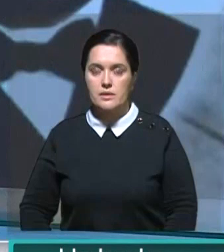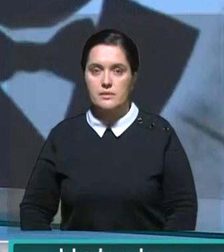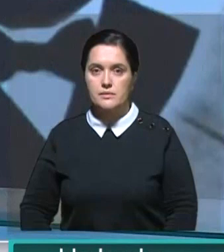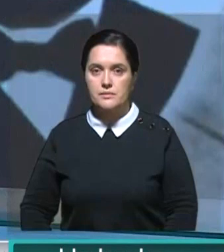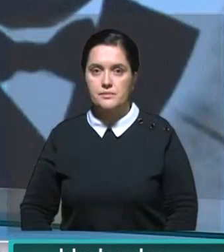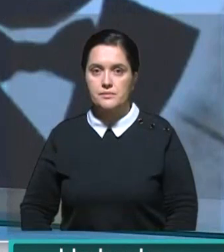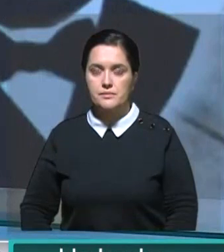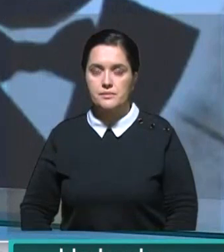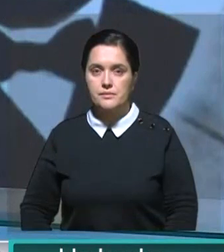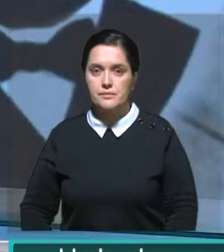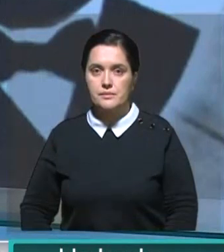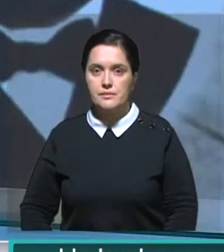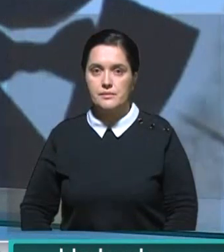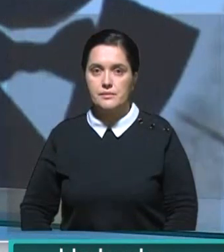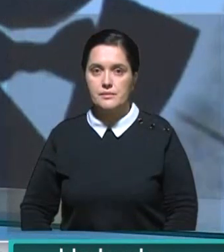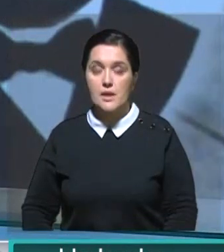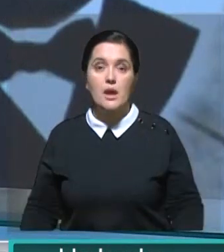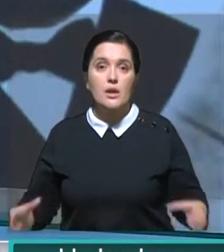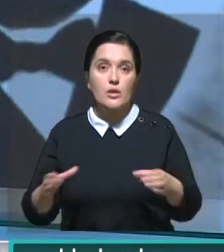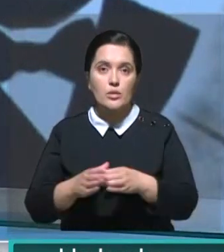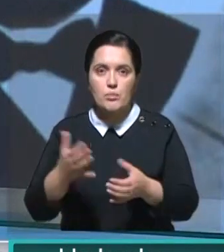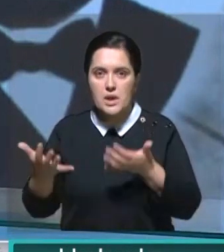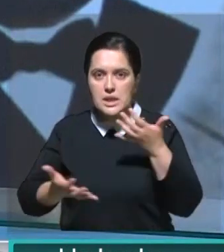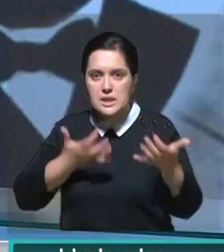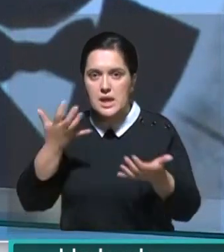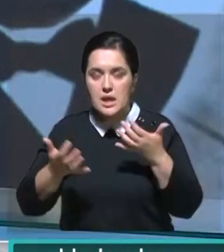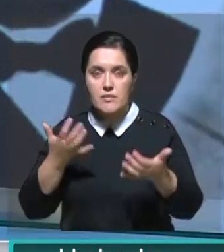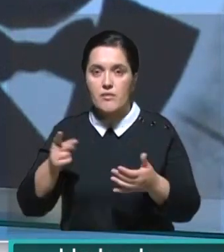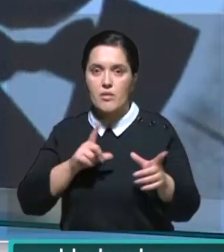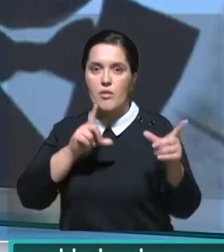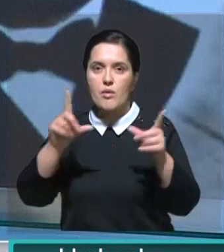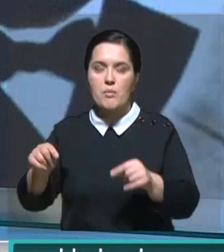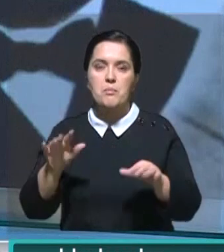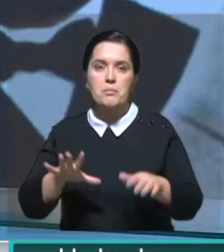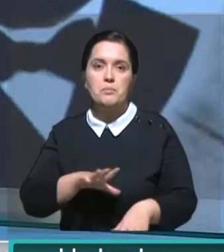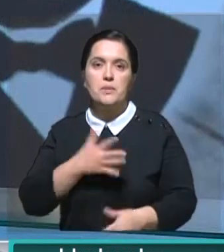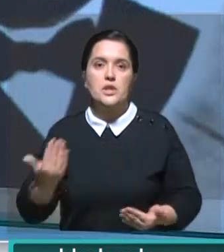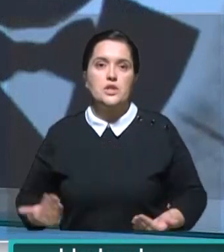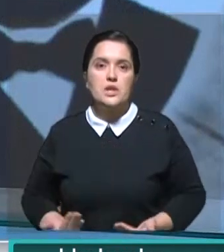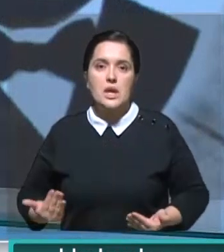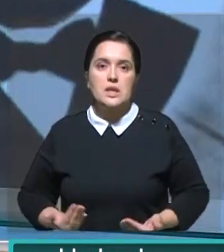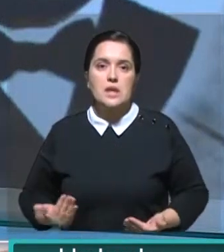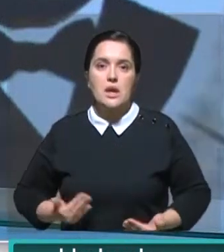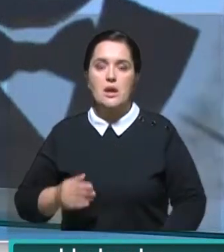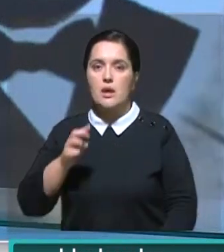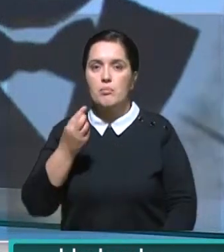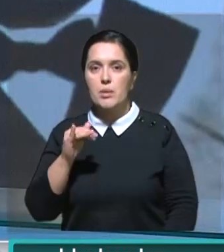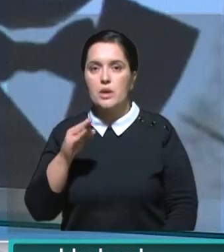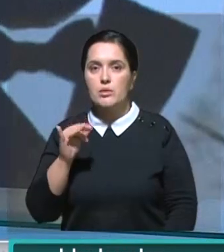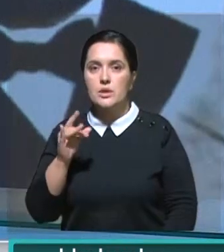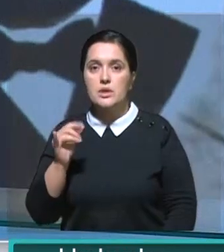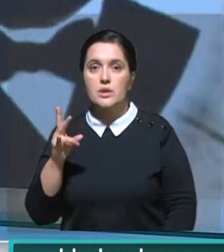Продолжаем рассказывать о том, что происходит в нашей стране. Группа исследователей отправилась по местам жизни и деятельности великого просветителя казахского народа